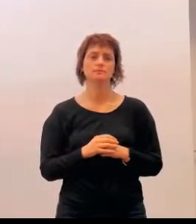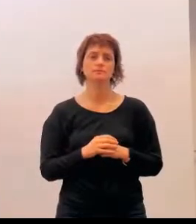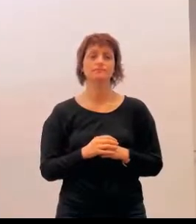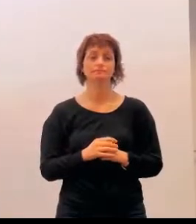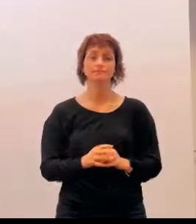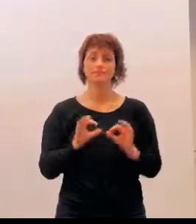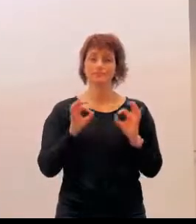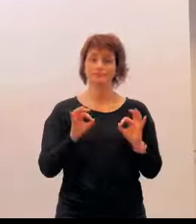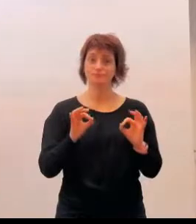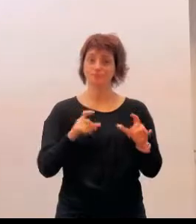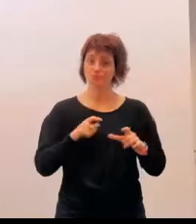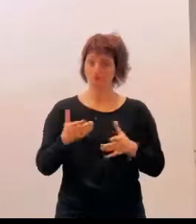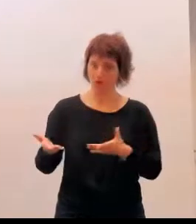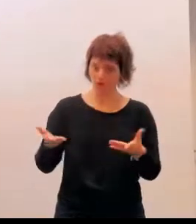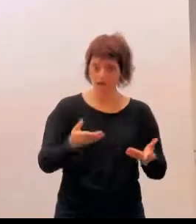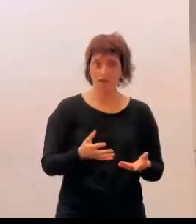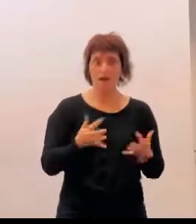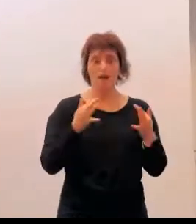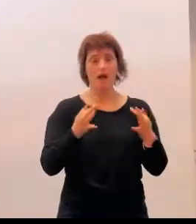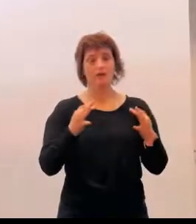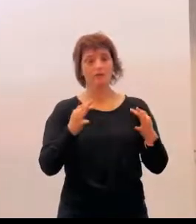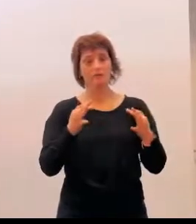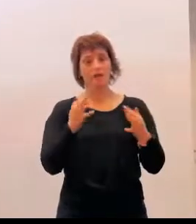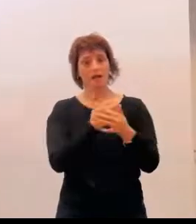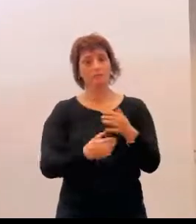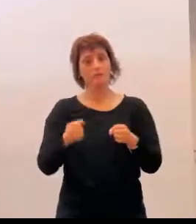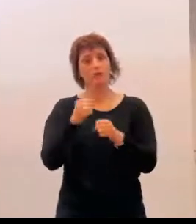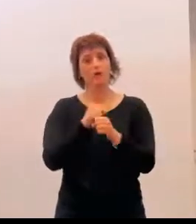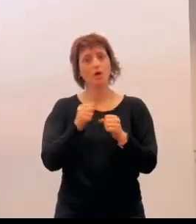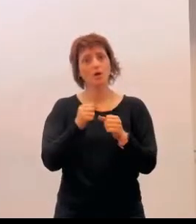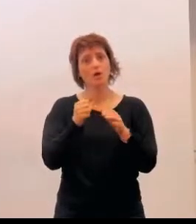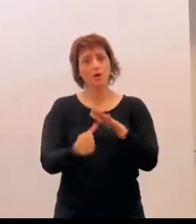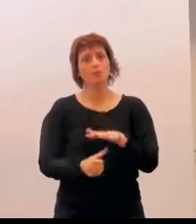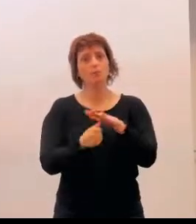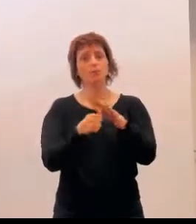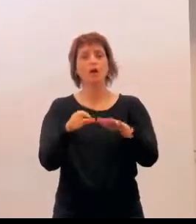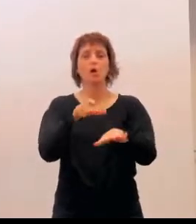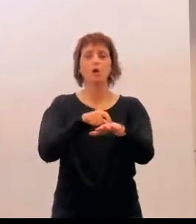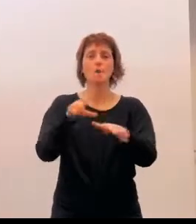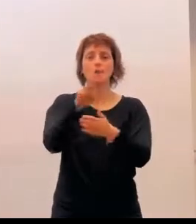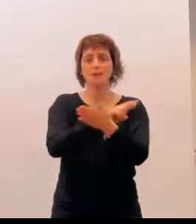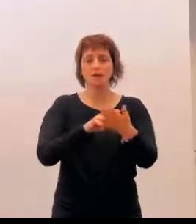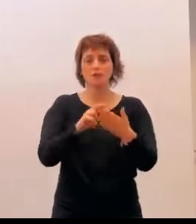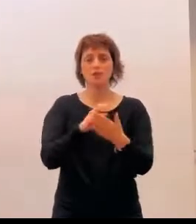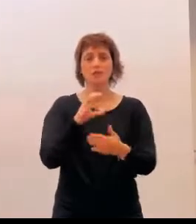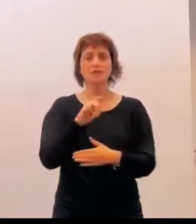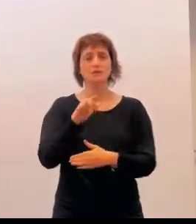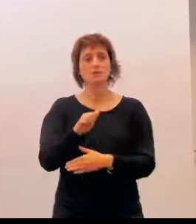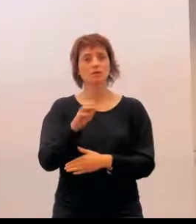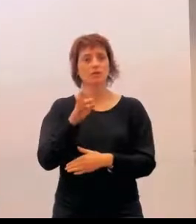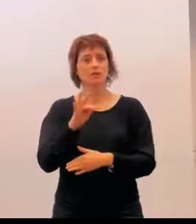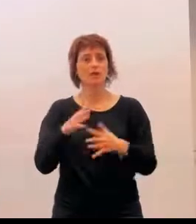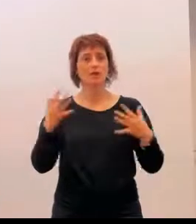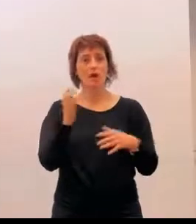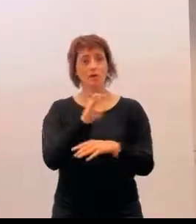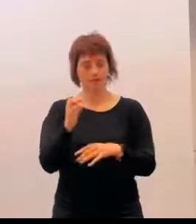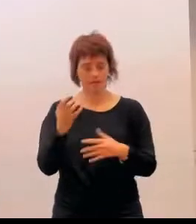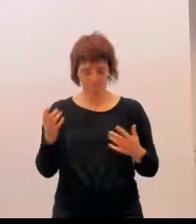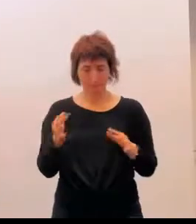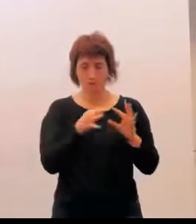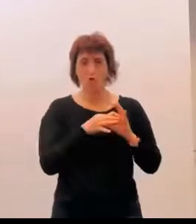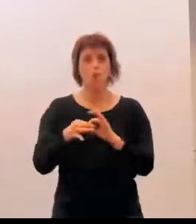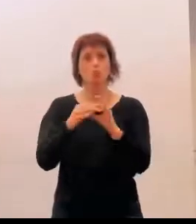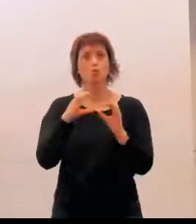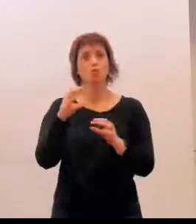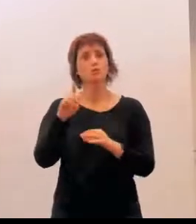Oui, chers collègues, dans le cadre de l'installation annoncée du siège du comité régional CGT Grand Est, l'Union départementale CGT